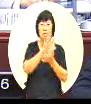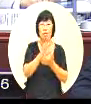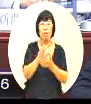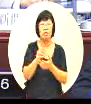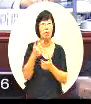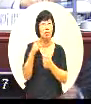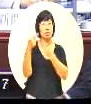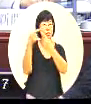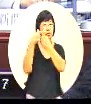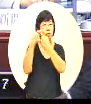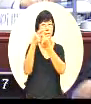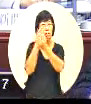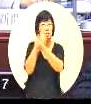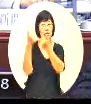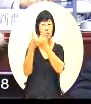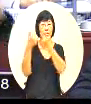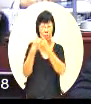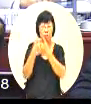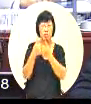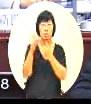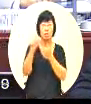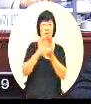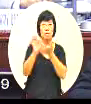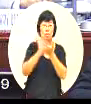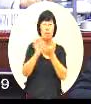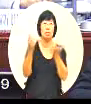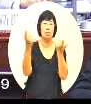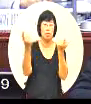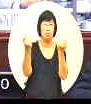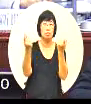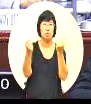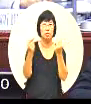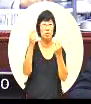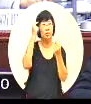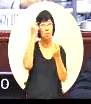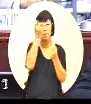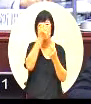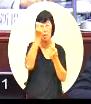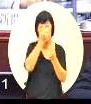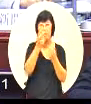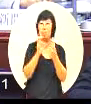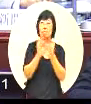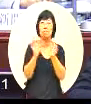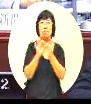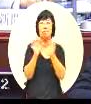会以那个引用的，你们同样的调查，我所了解哈，没有关系。